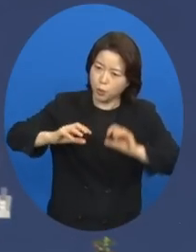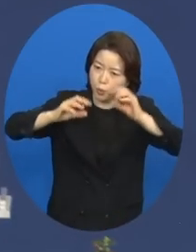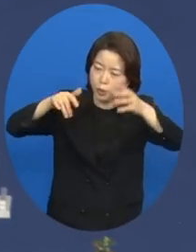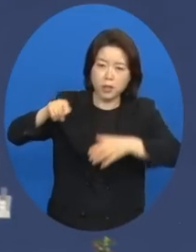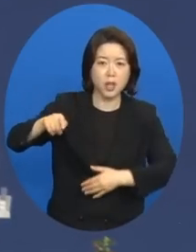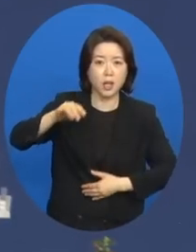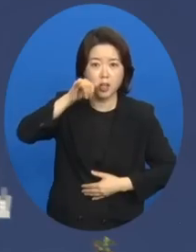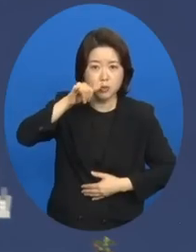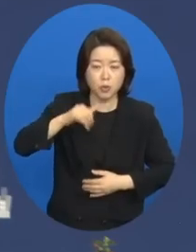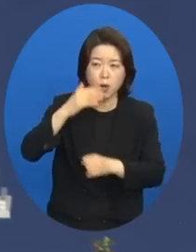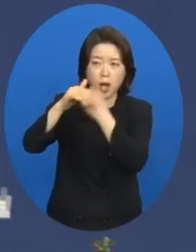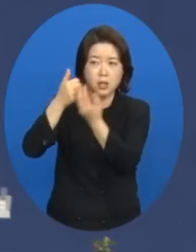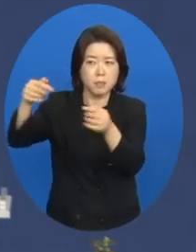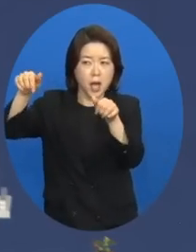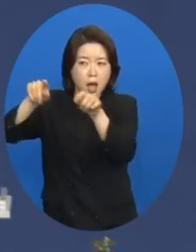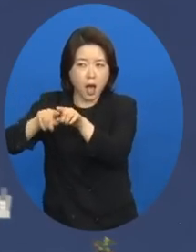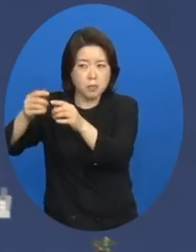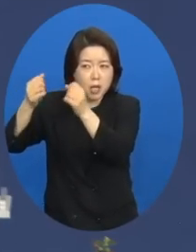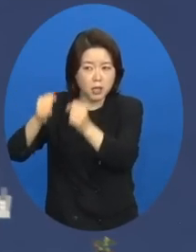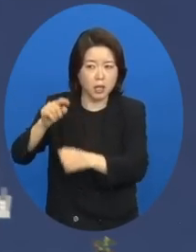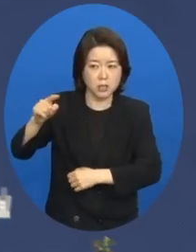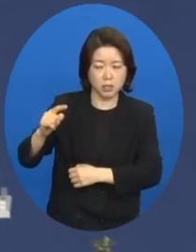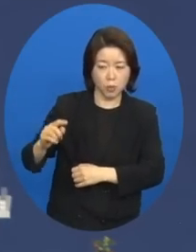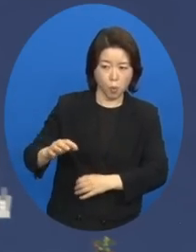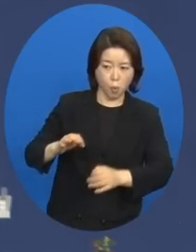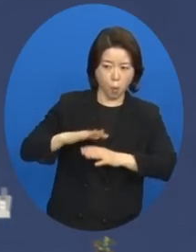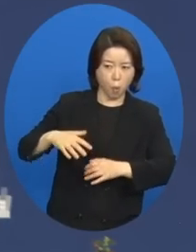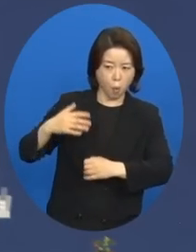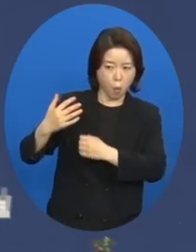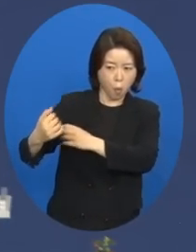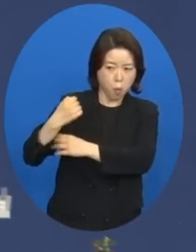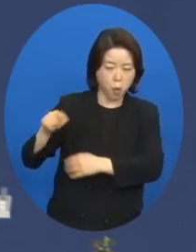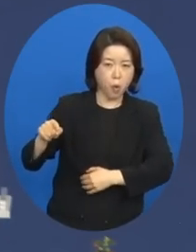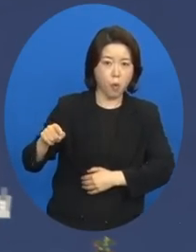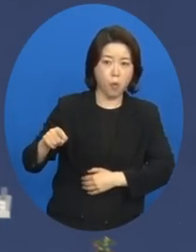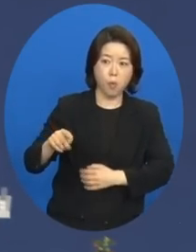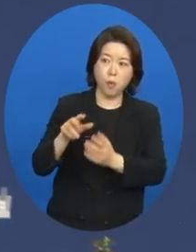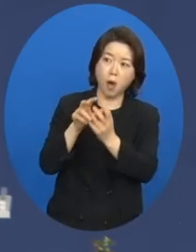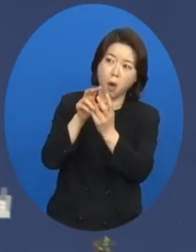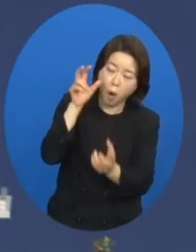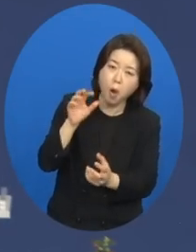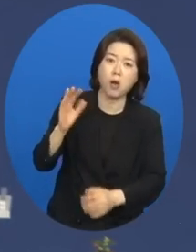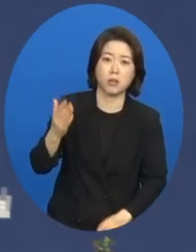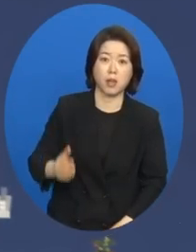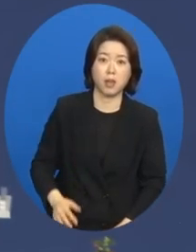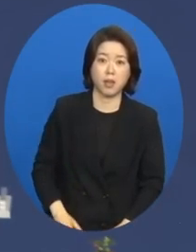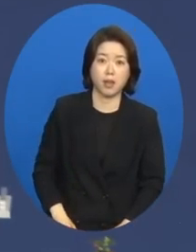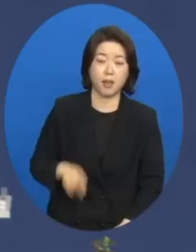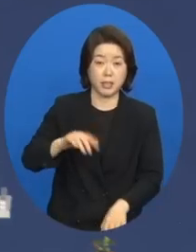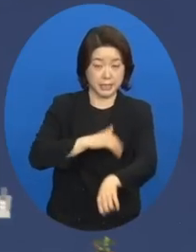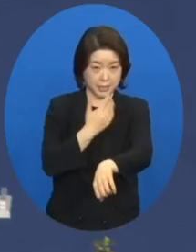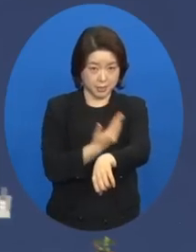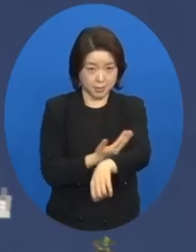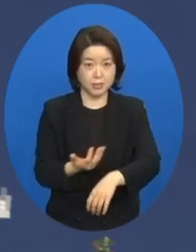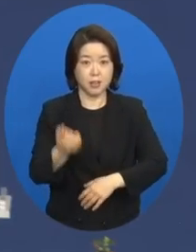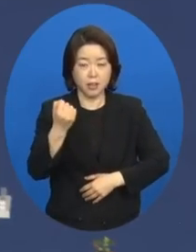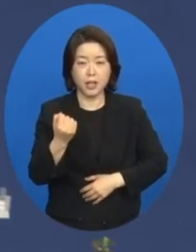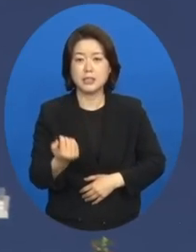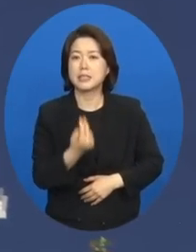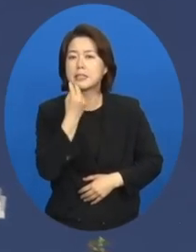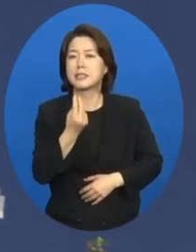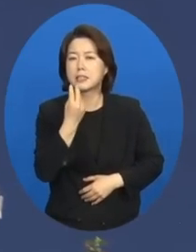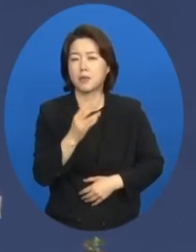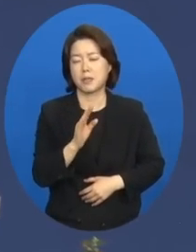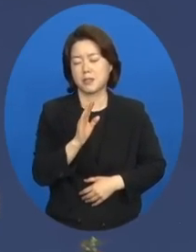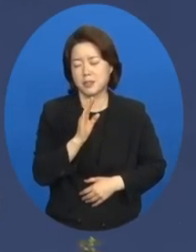하나님의 함께 하시는 하나님의 이 놀라운 능력에 입을 닫을 수밖에 없어요. 이런 능력 있는 생명의